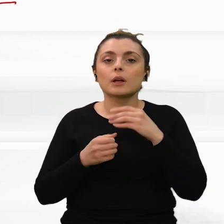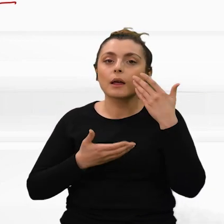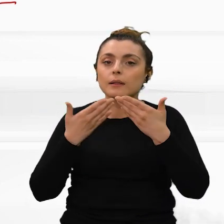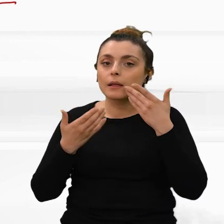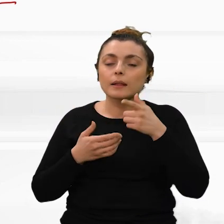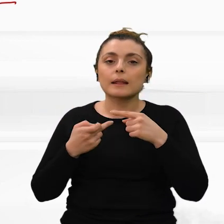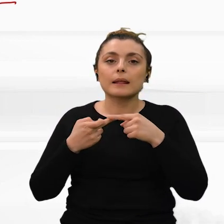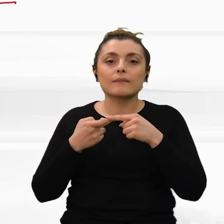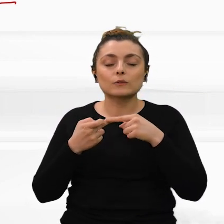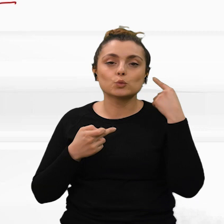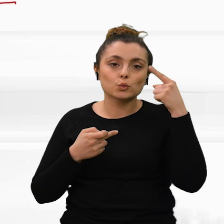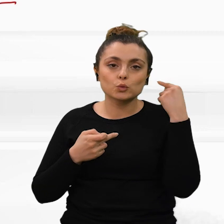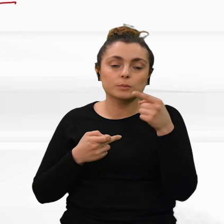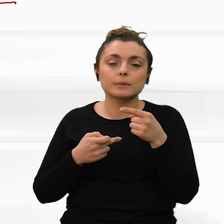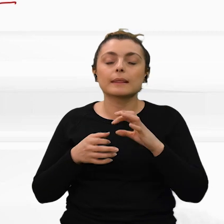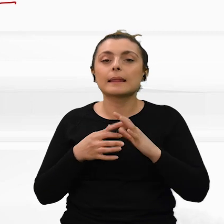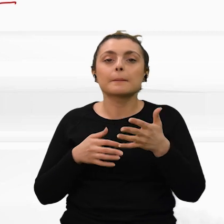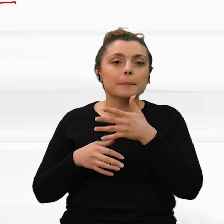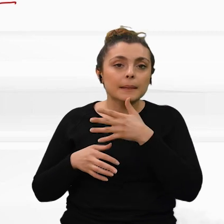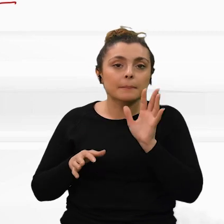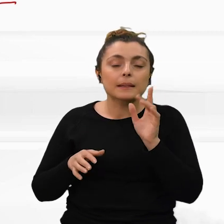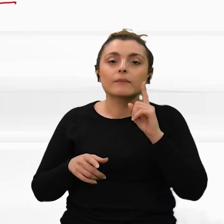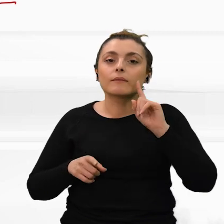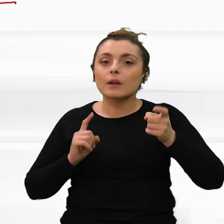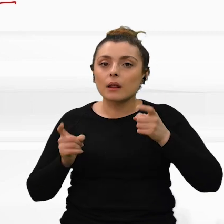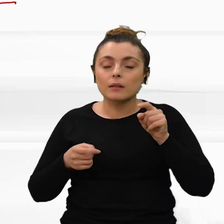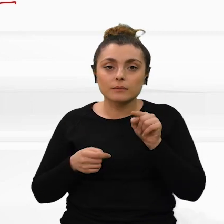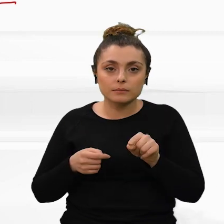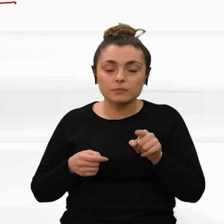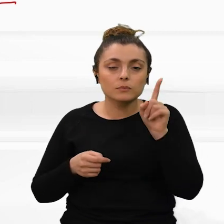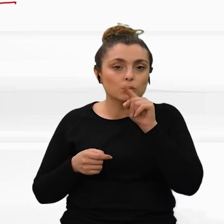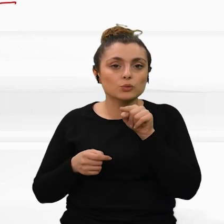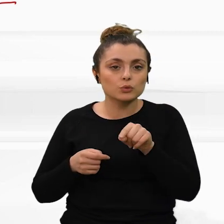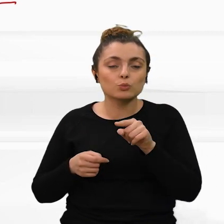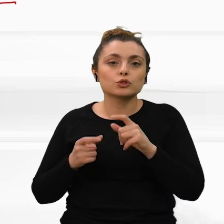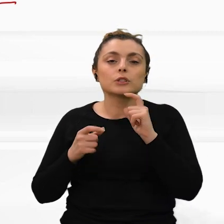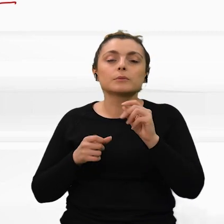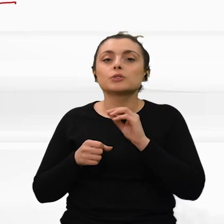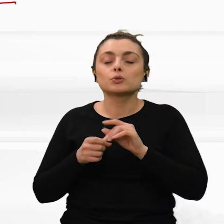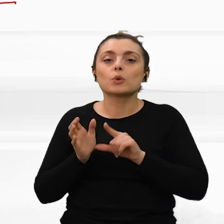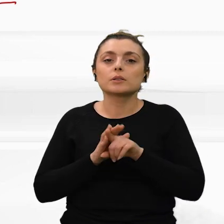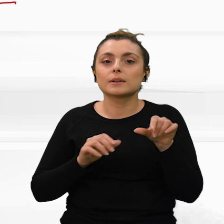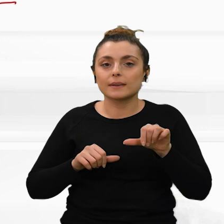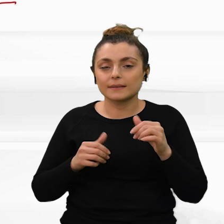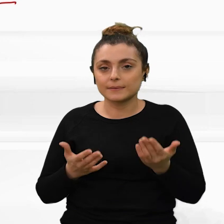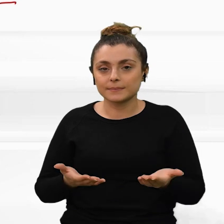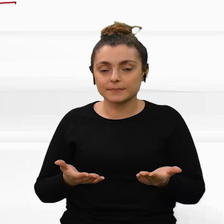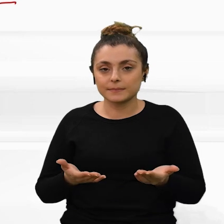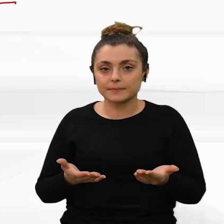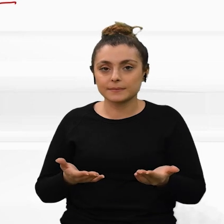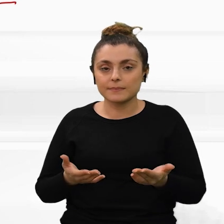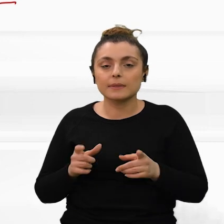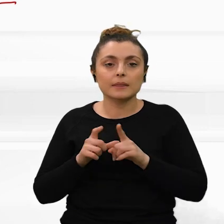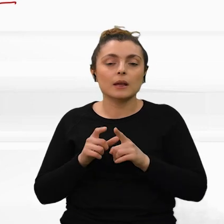parçada vurgulanan refleksif düşünmek beni bilmediğinin farkına varmaktır Dolayısıyla bu seçeneği ulaşamıyoruz